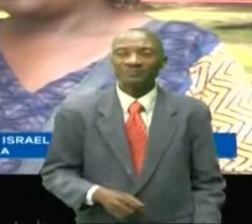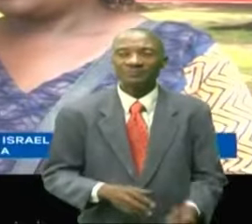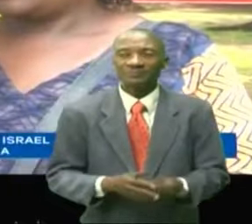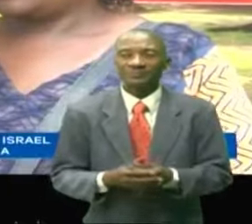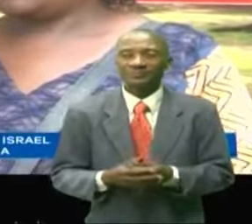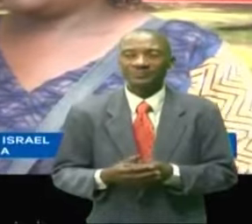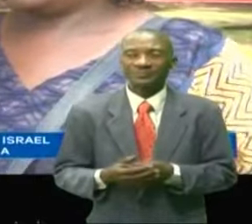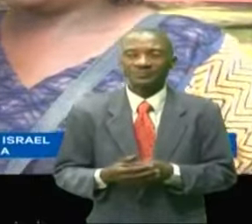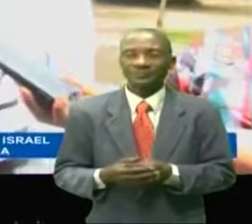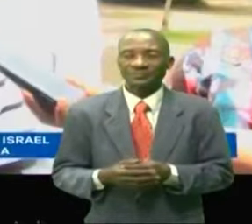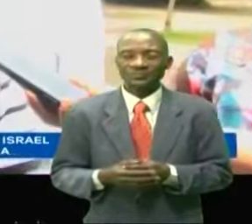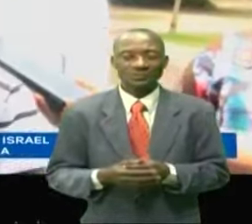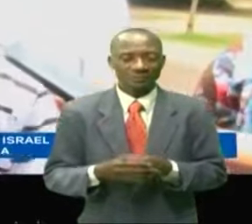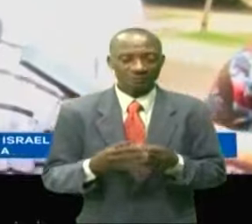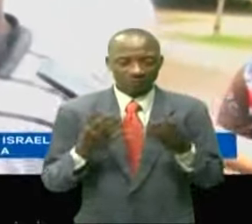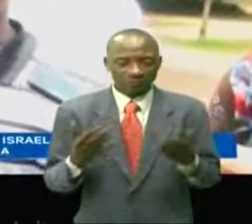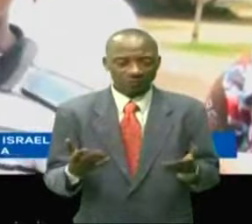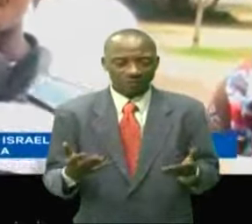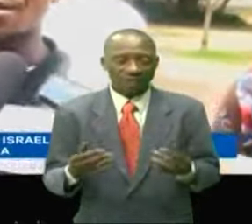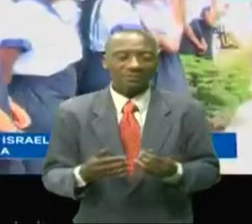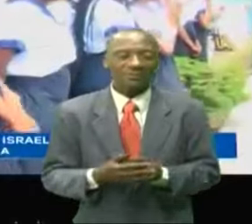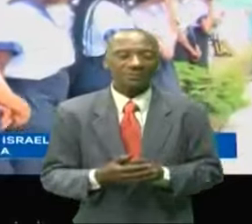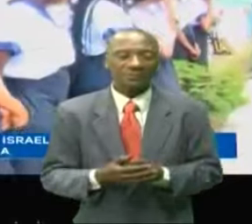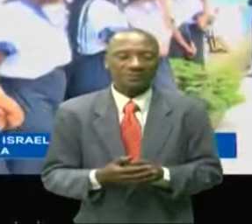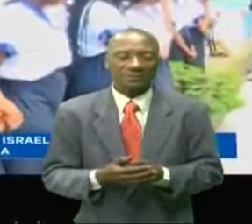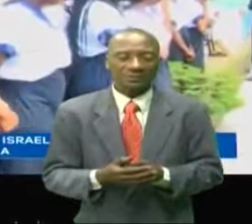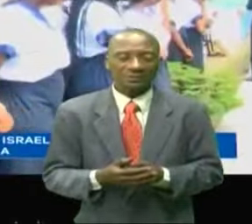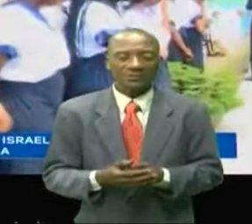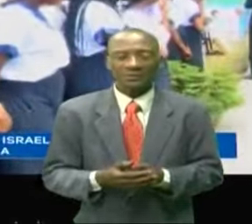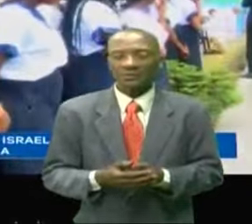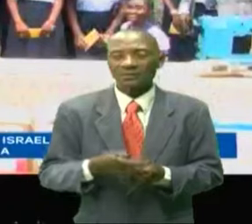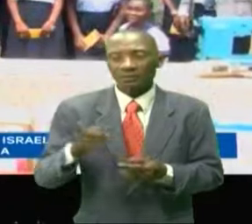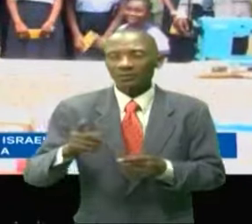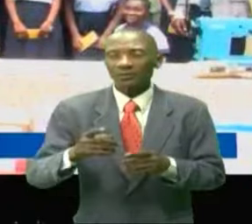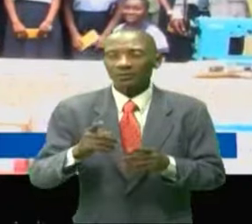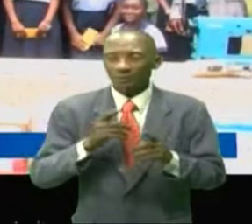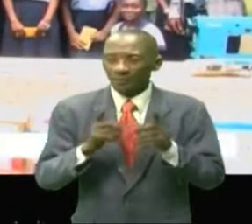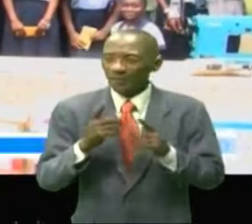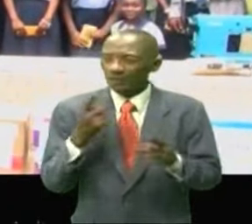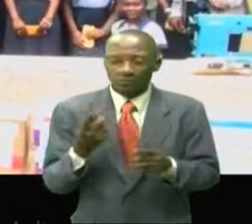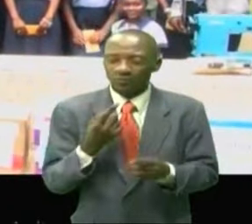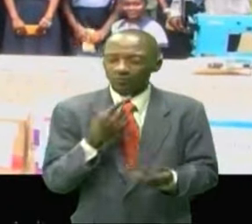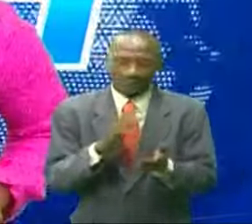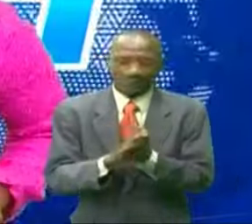ainsi d'un atout qui va lui permettre d'améliorer la qualité de son travail.